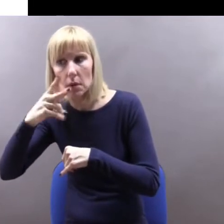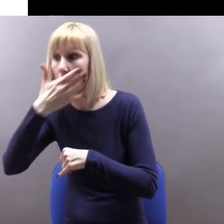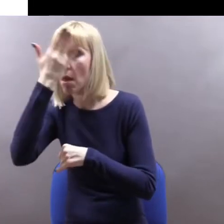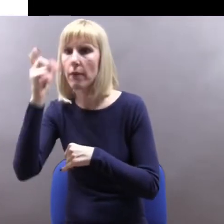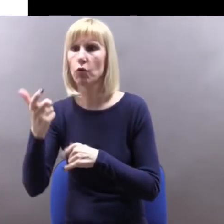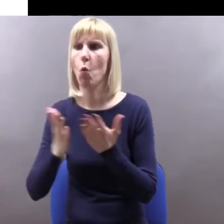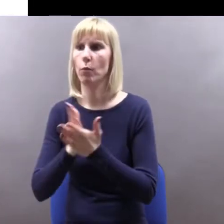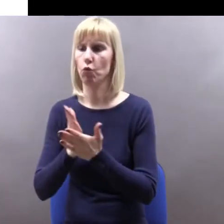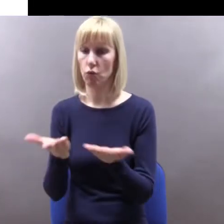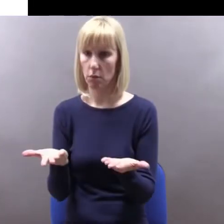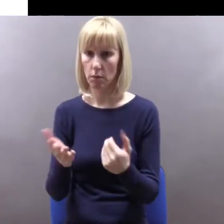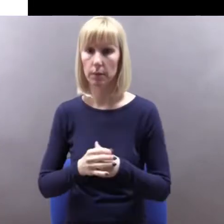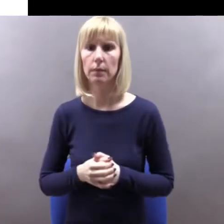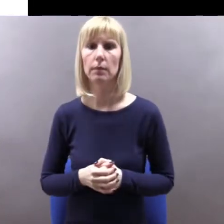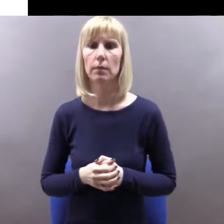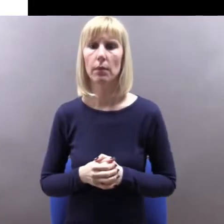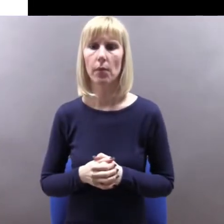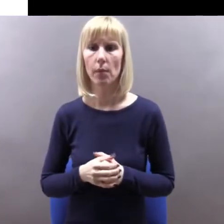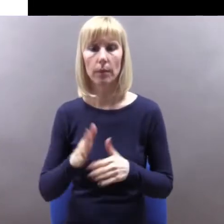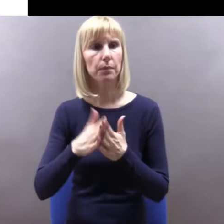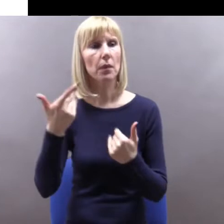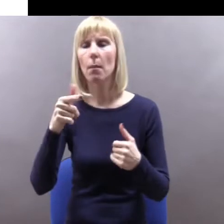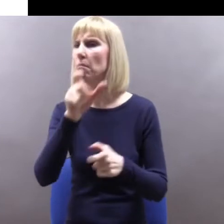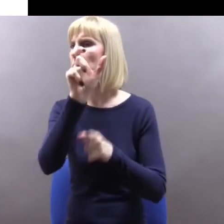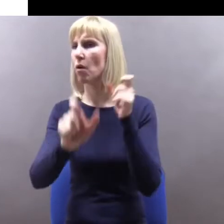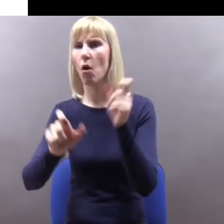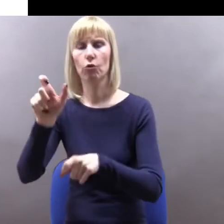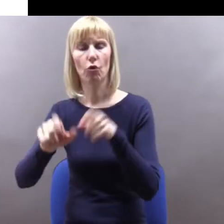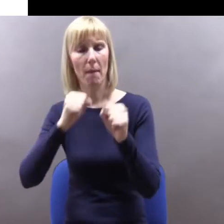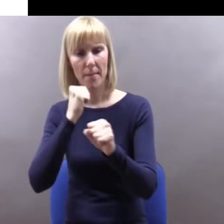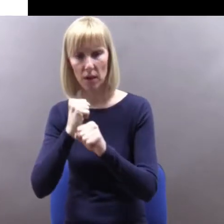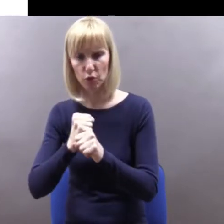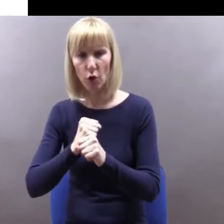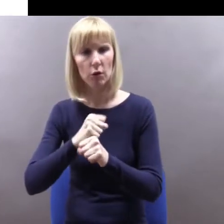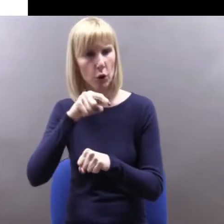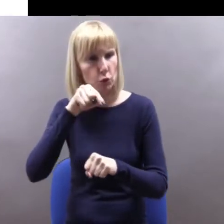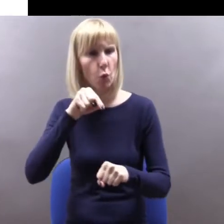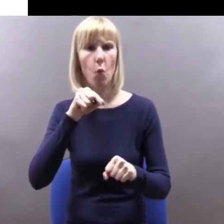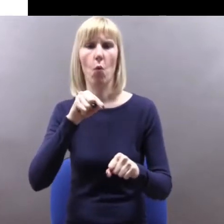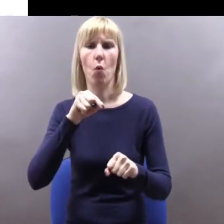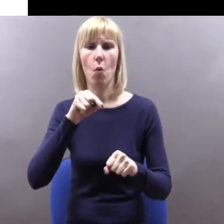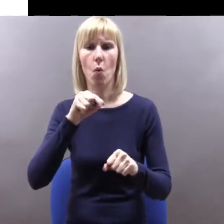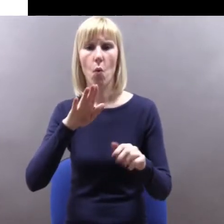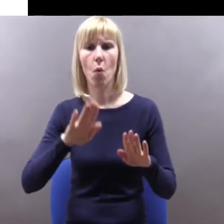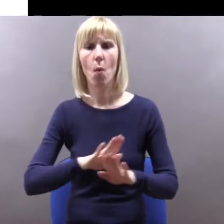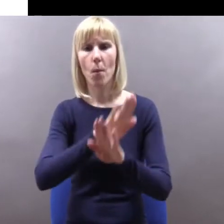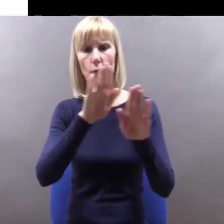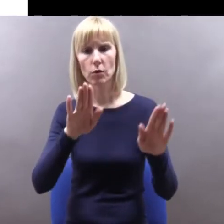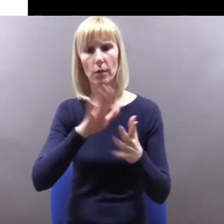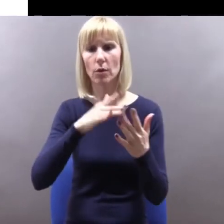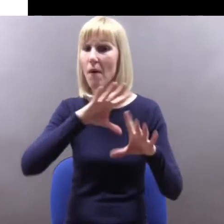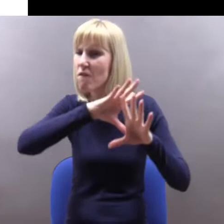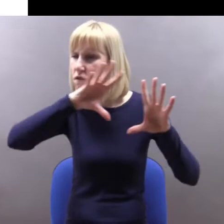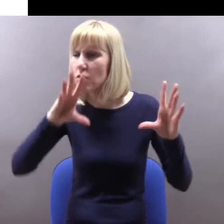umiał po prostu obsłużyć te urządzenia. To naprawdę nie jest trudne, wystarczy